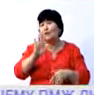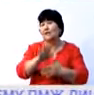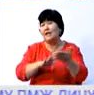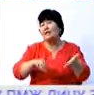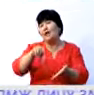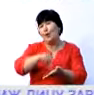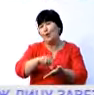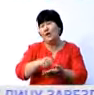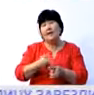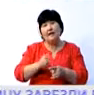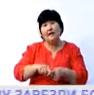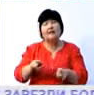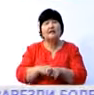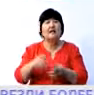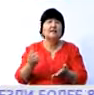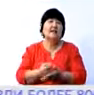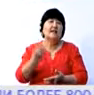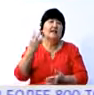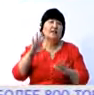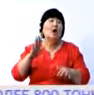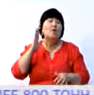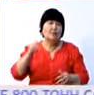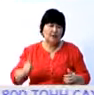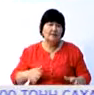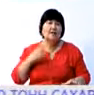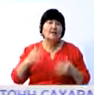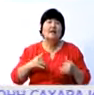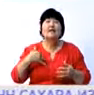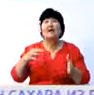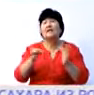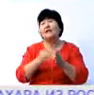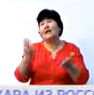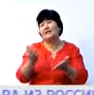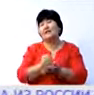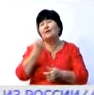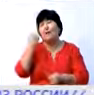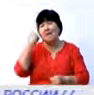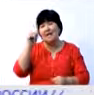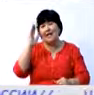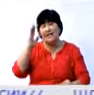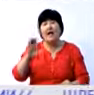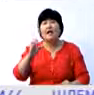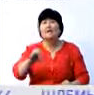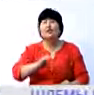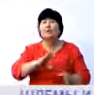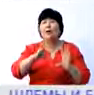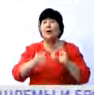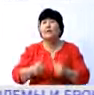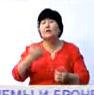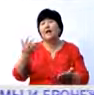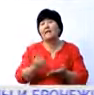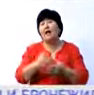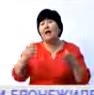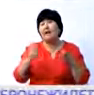заявку на участие. На этот раз мы заняли третье место. Будем тренироваться. Наша цель – стать победителями. Серебро по итогам спортивных баталий